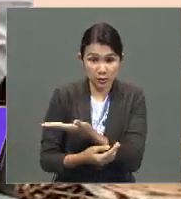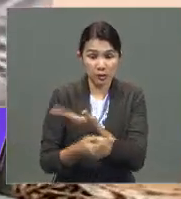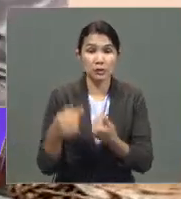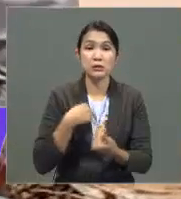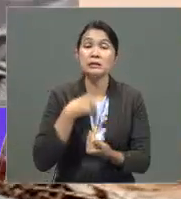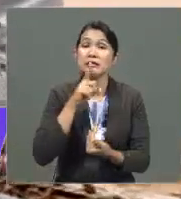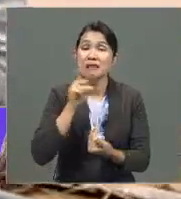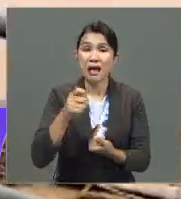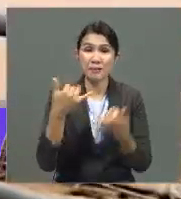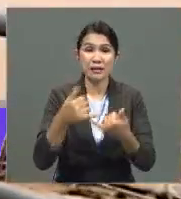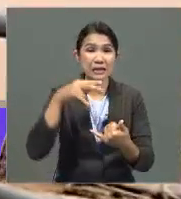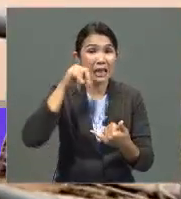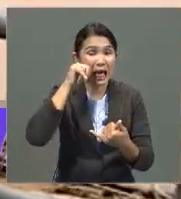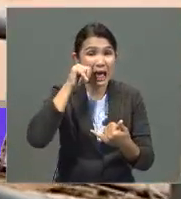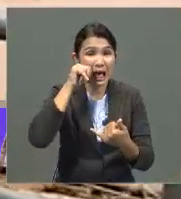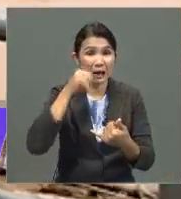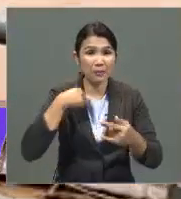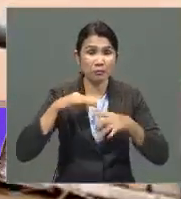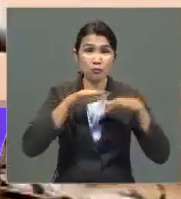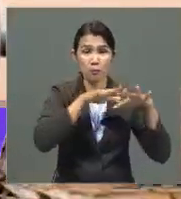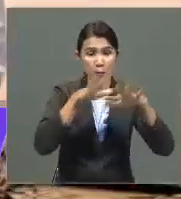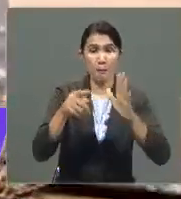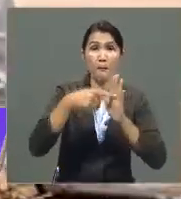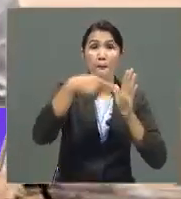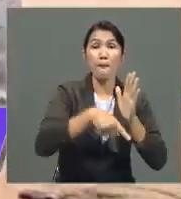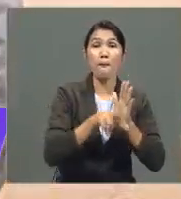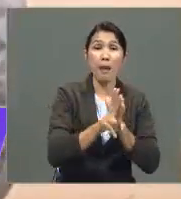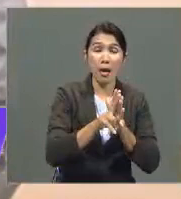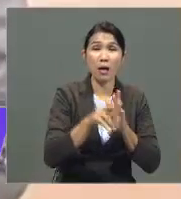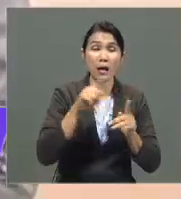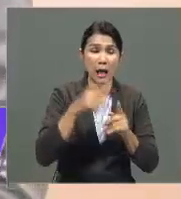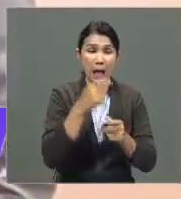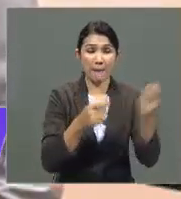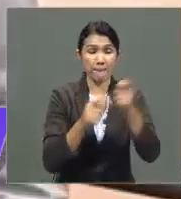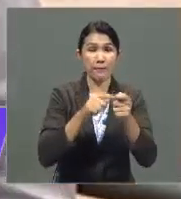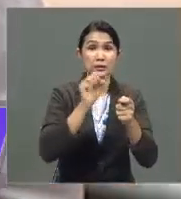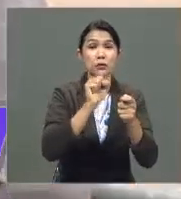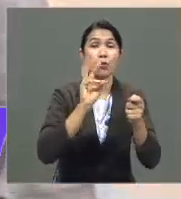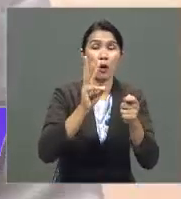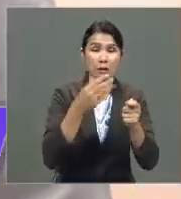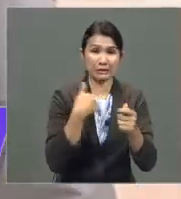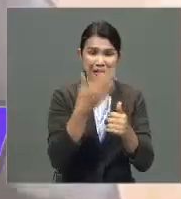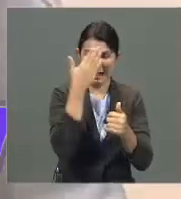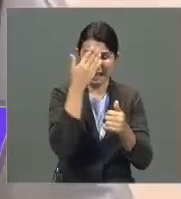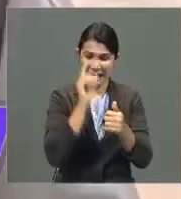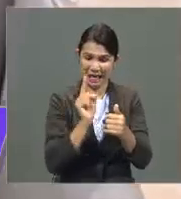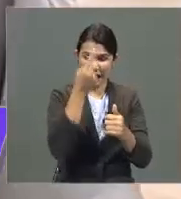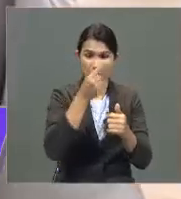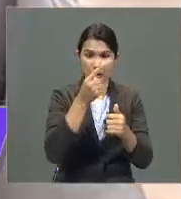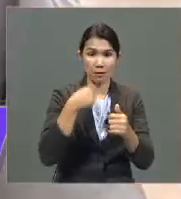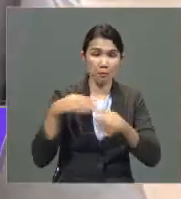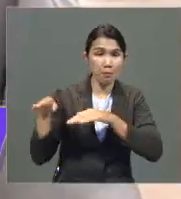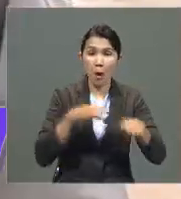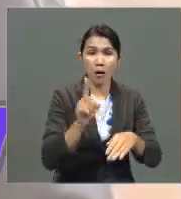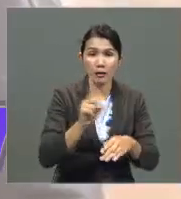ต้องขอเรียนถามว่ามวลน้ำในขณะนี้เองที่บ้ามาจากจังหวัดแพร่ในส่วนของอำเภอสวรรคโลกเองพื้นที่หน้าด่านแรกที่จะรับคือมี